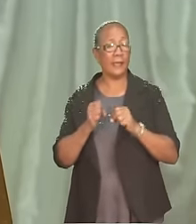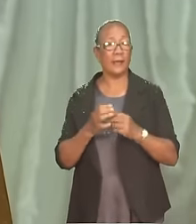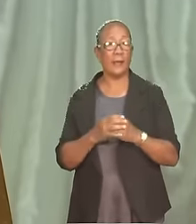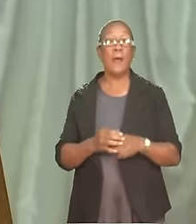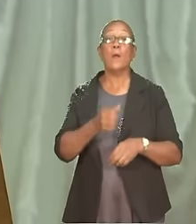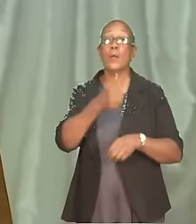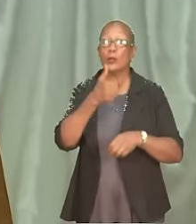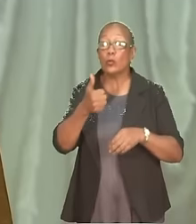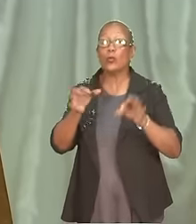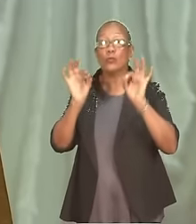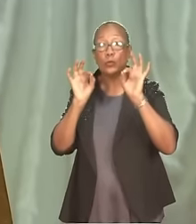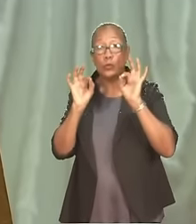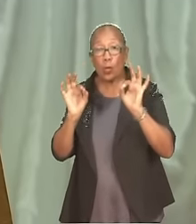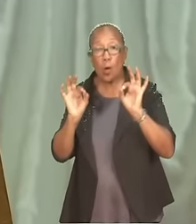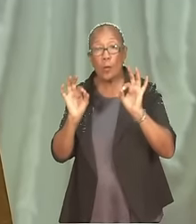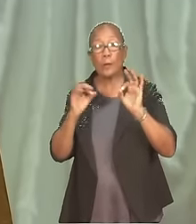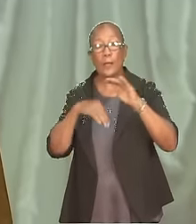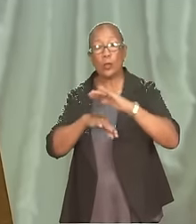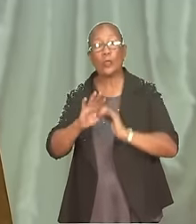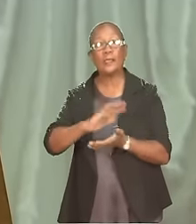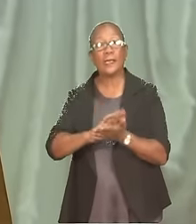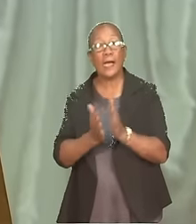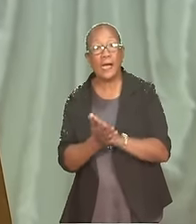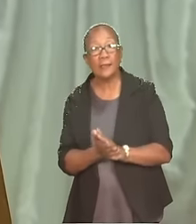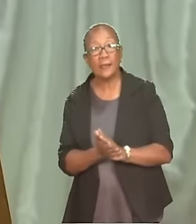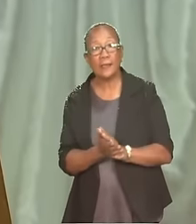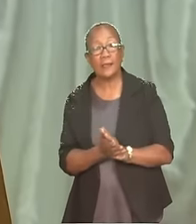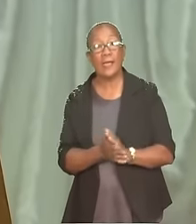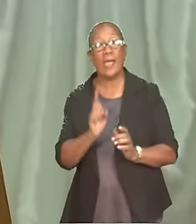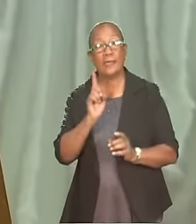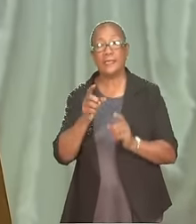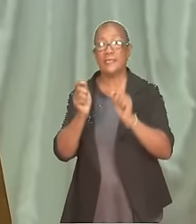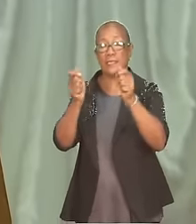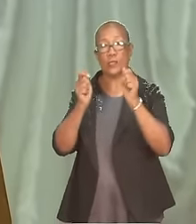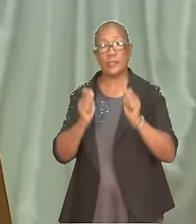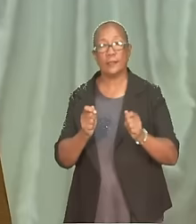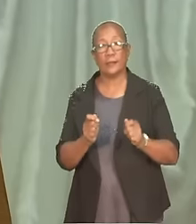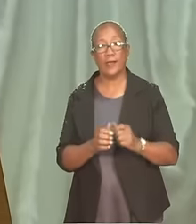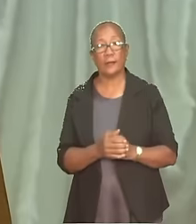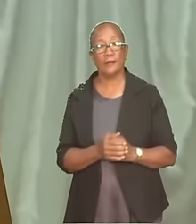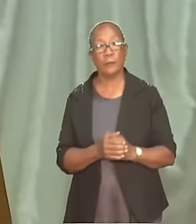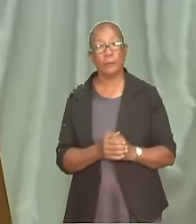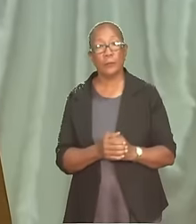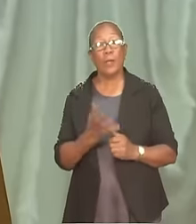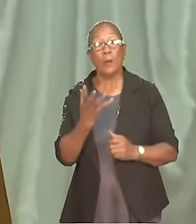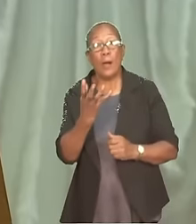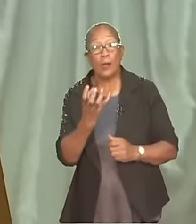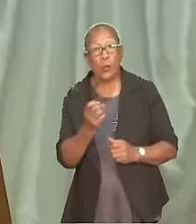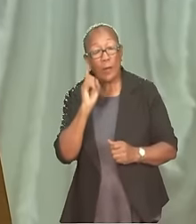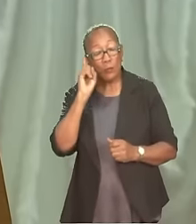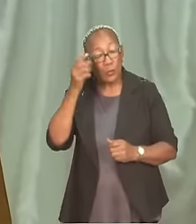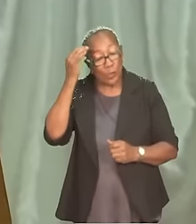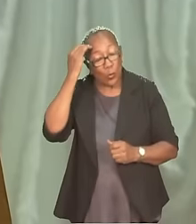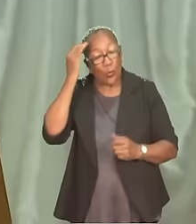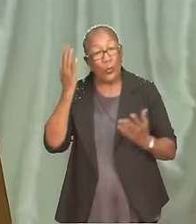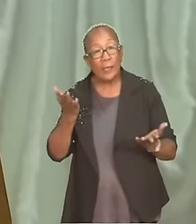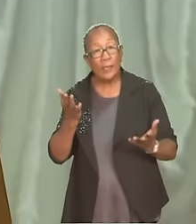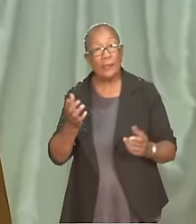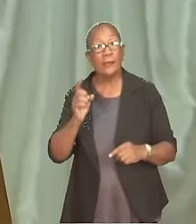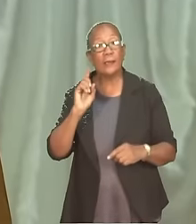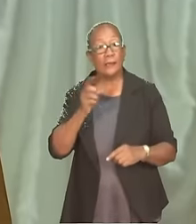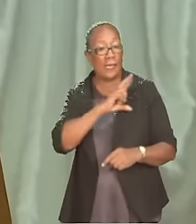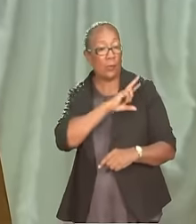goed vertrouwen, met onderhandeling. En daar is het resultaat. Maar wel moet ervoor zorg dragen dat we als